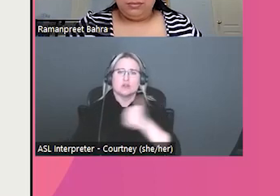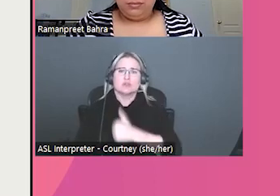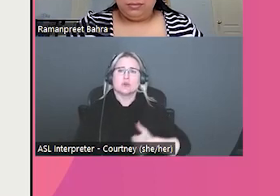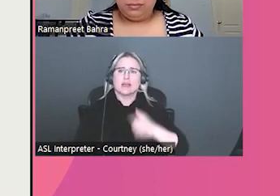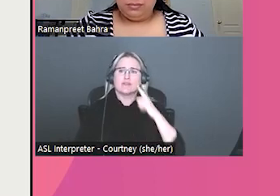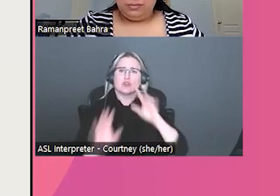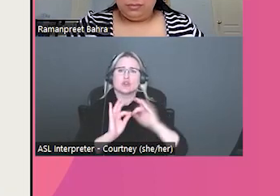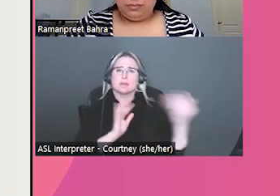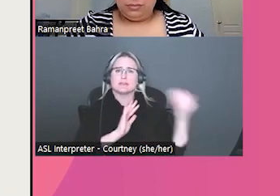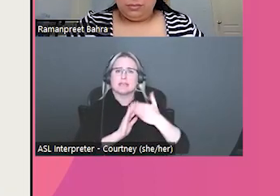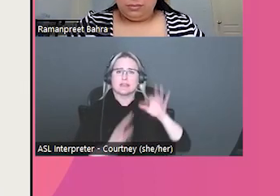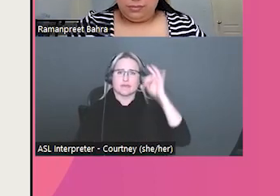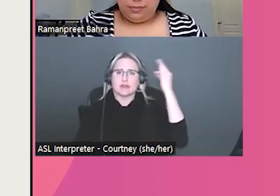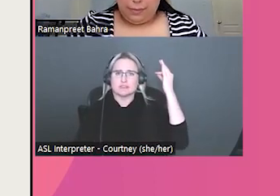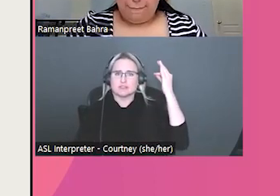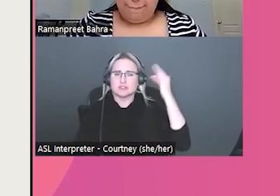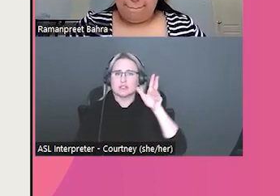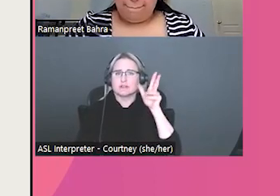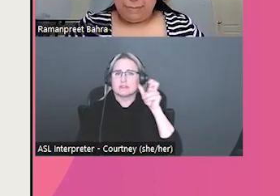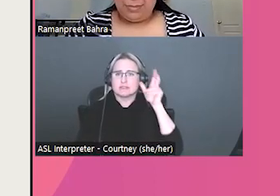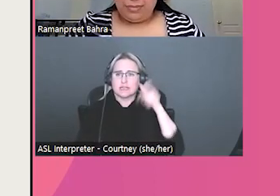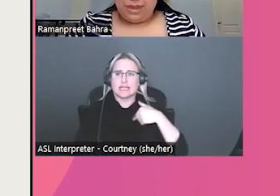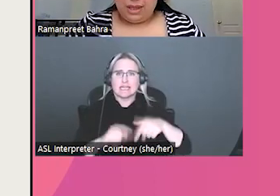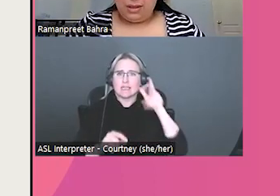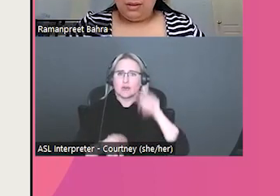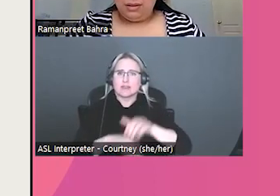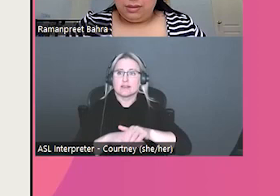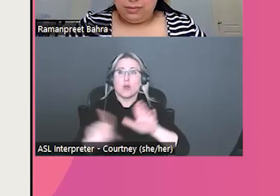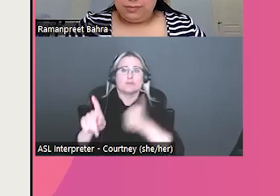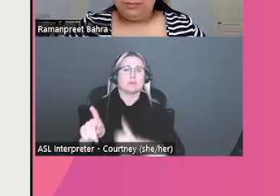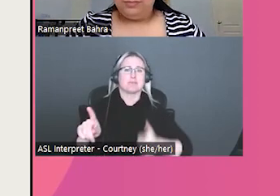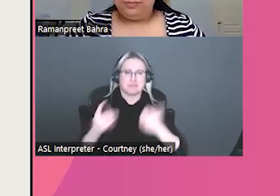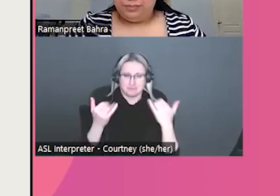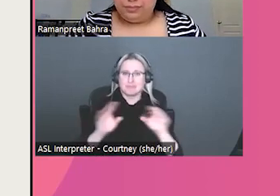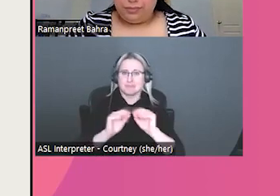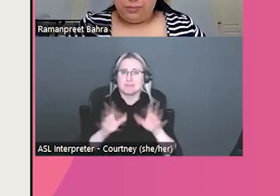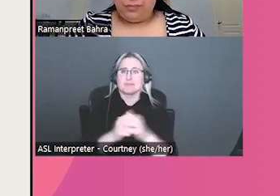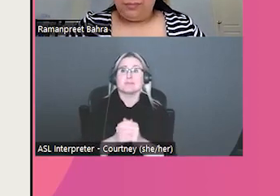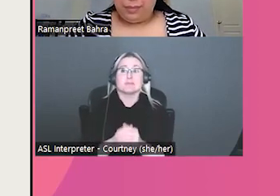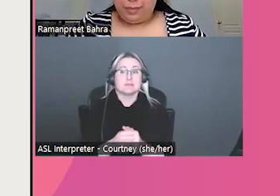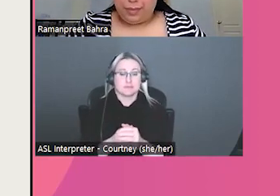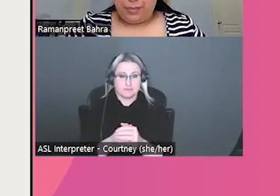marginalization, the pathologization, mistreatment, and discrimination of fat De folks. même, Les